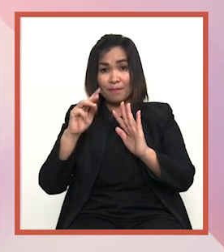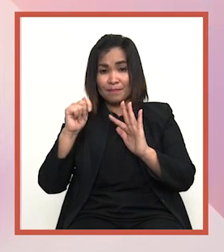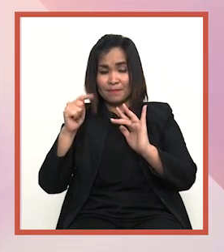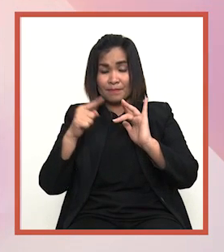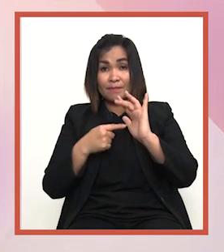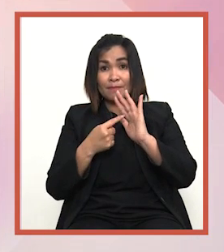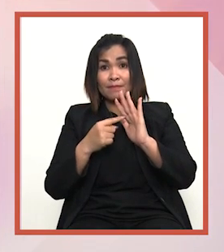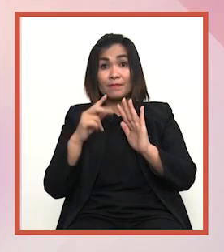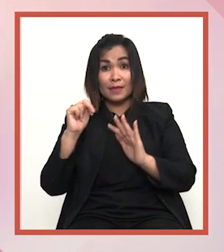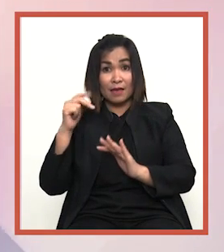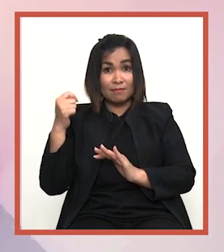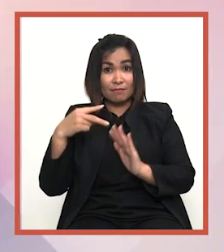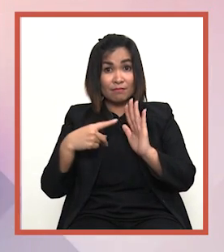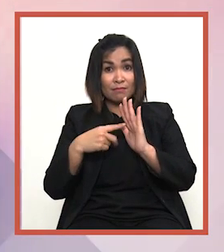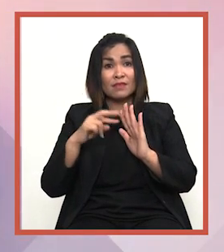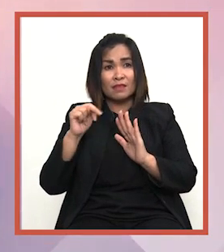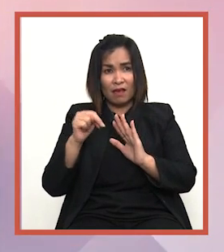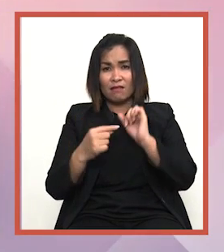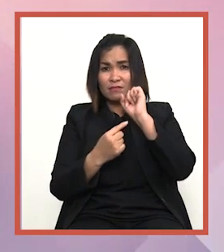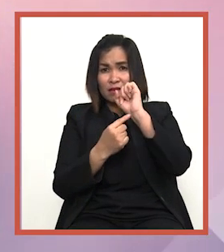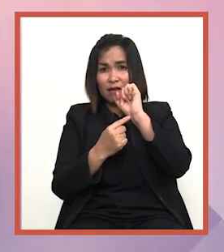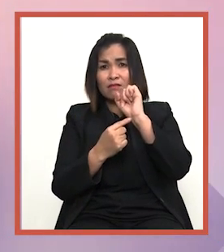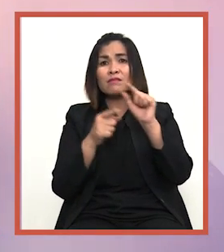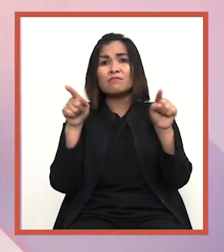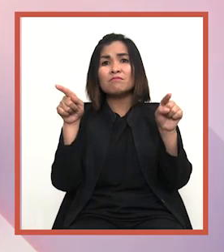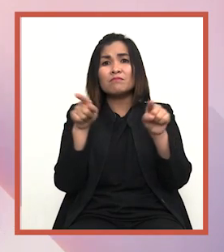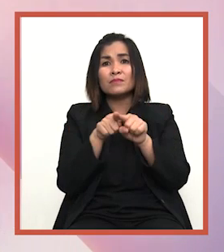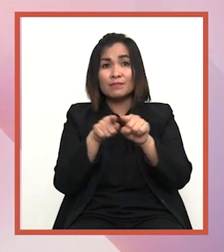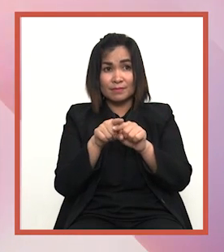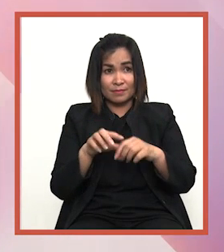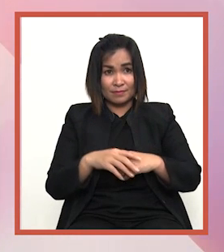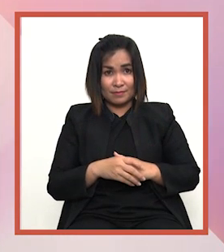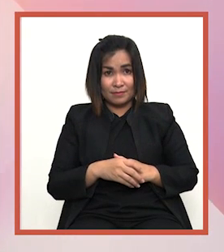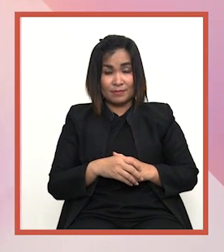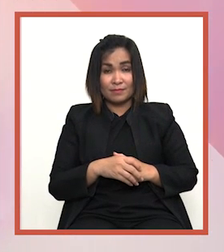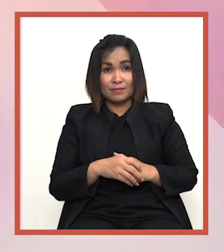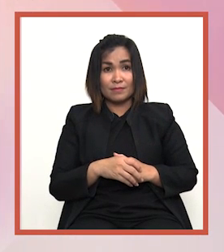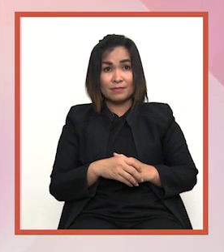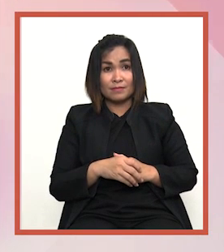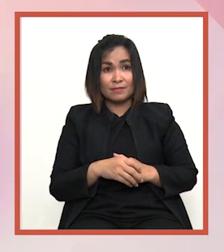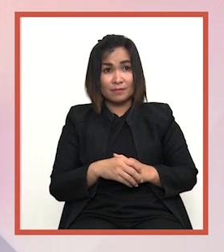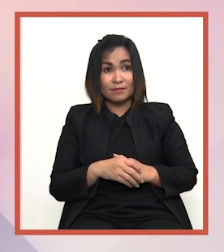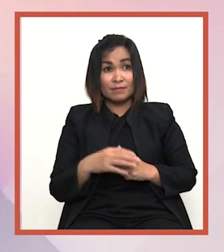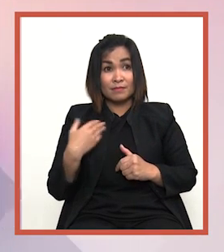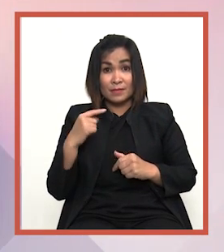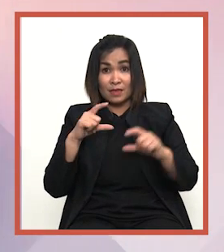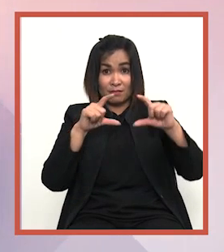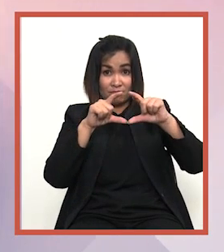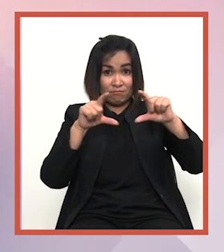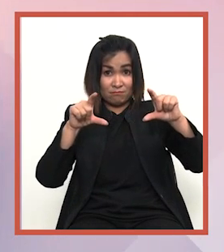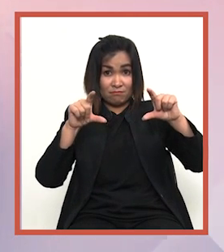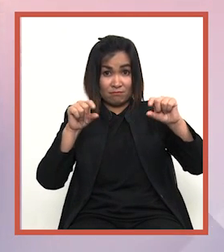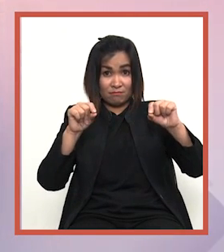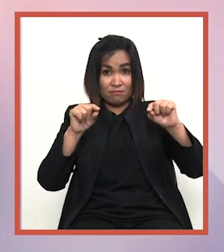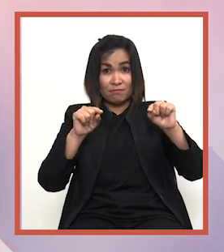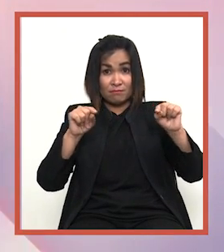นะครับส่วนสัญลักษณ์ของมันนะครับก็เหมือนกันนะครับนะสัญลักษณ์ของความต้านทานนะครับก็จะเป็นกรอบสี่เหลี่ยม